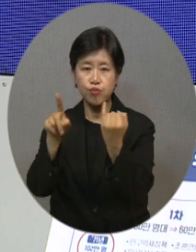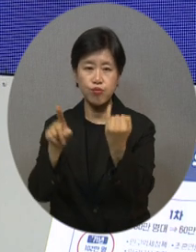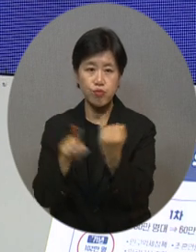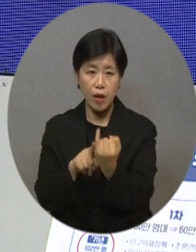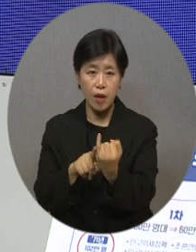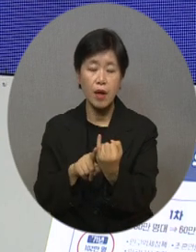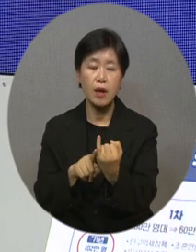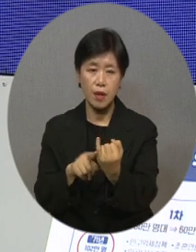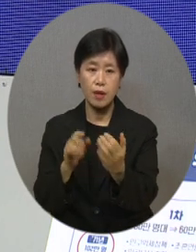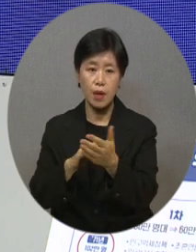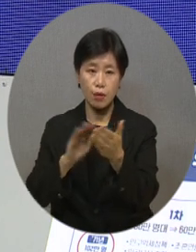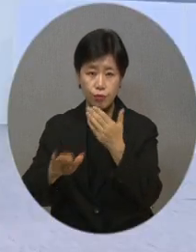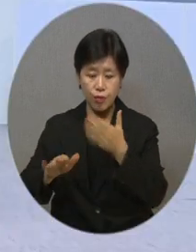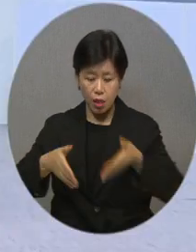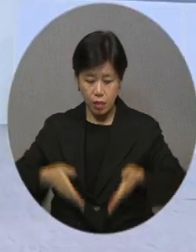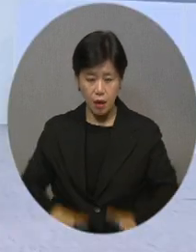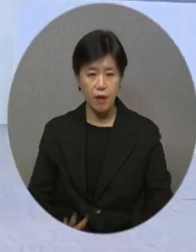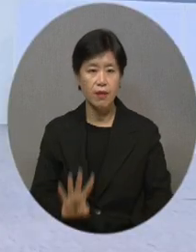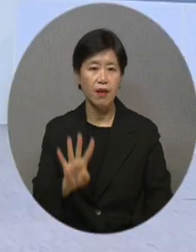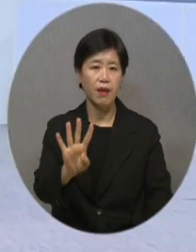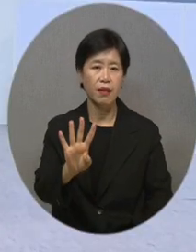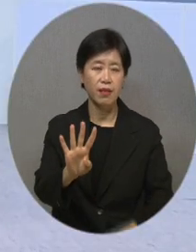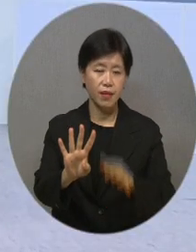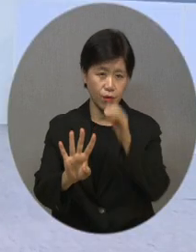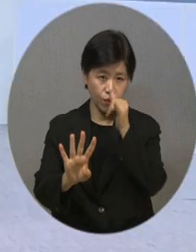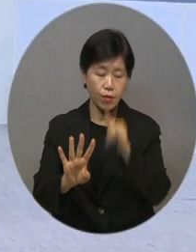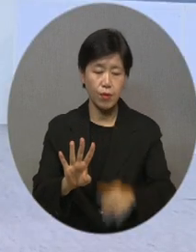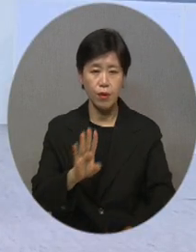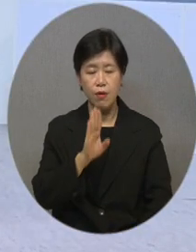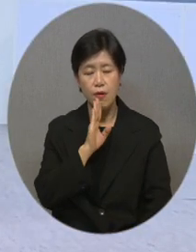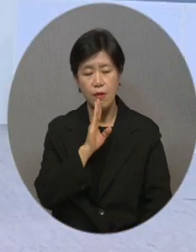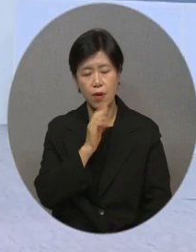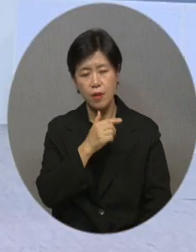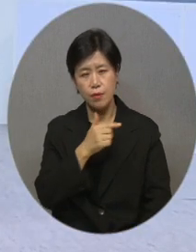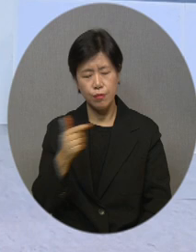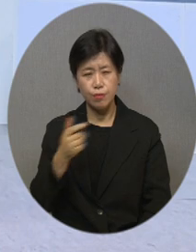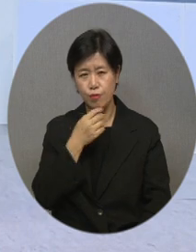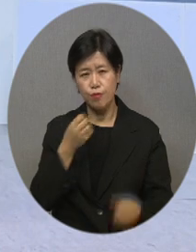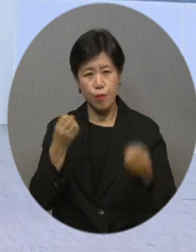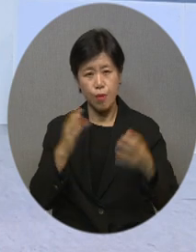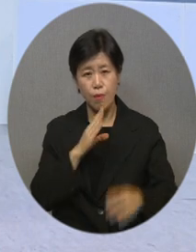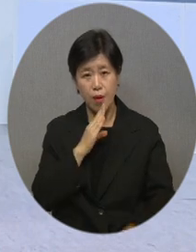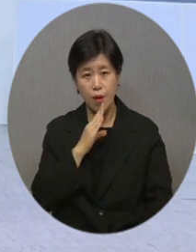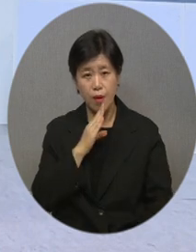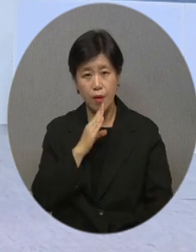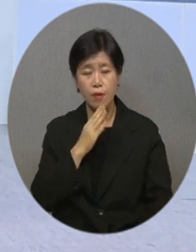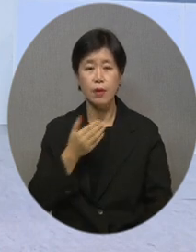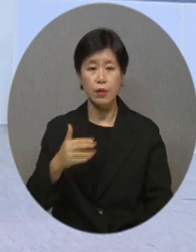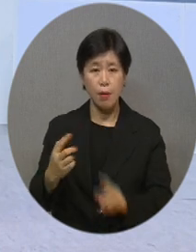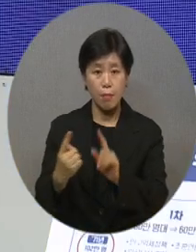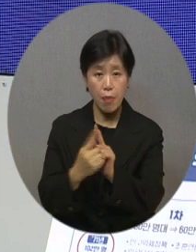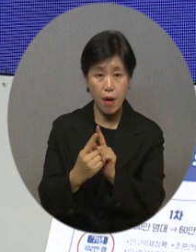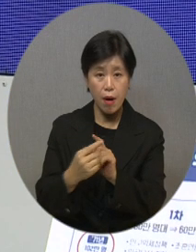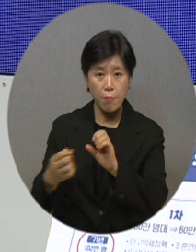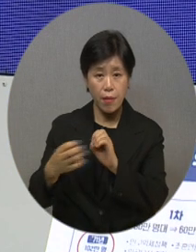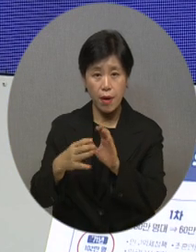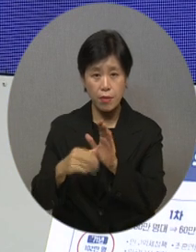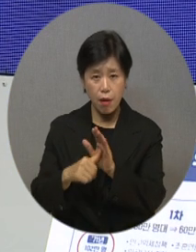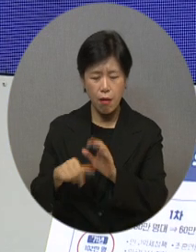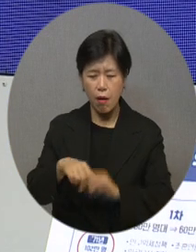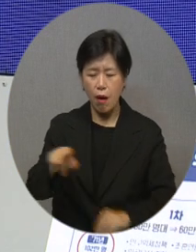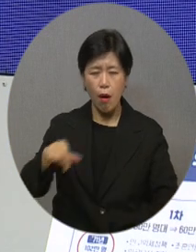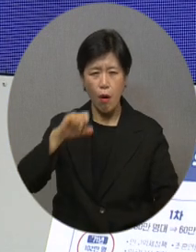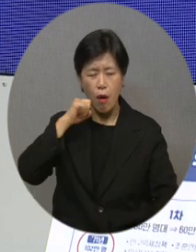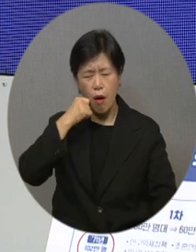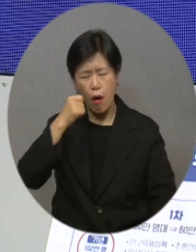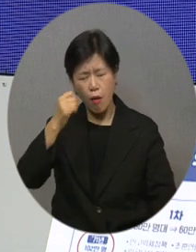있었습니다. 큰 축복입니다. 큰 축복입니다. 그런데 그런 분들에 대해서 만나보니까 여러 가지 그 어려움이 많이 있더라고요.